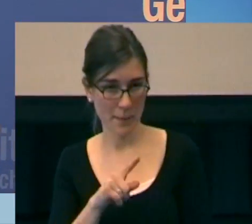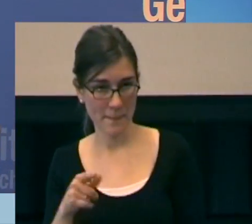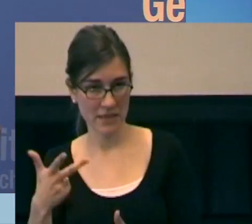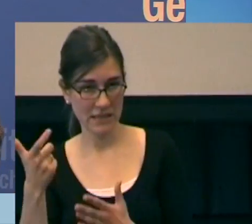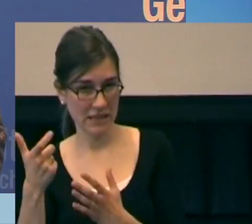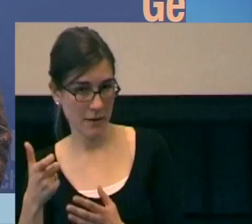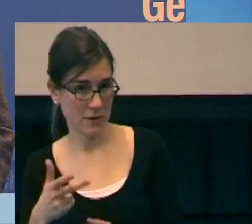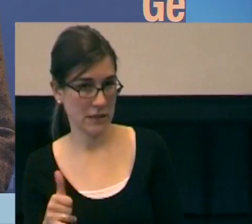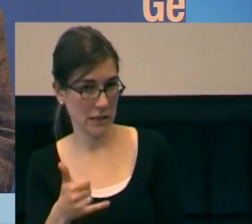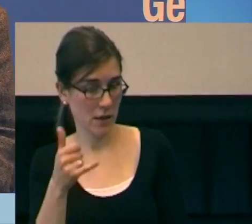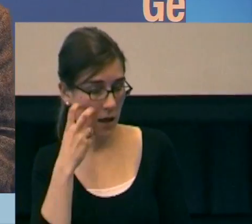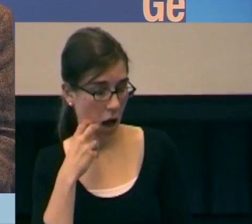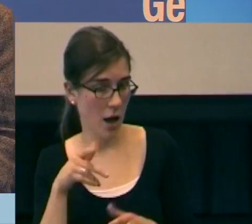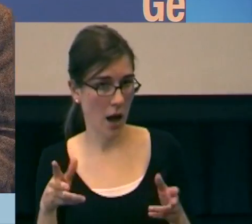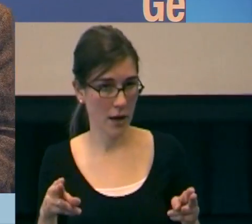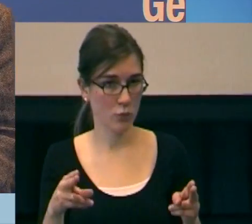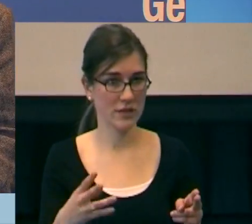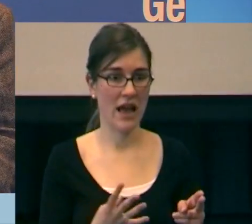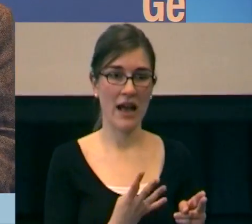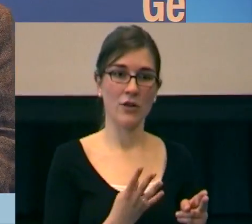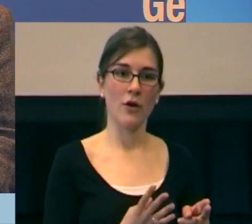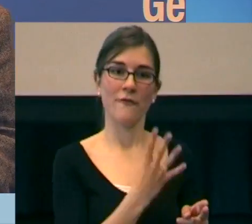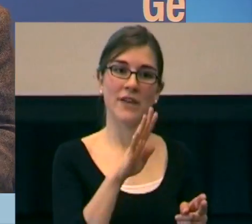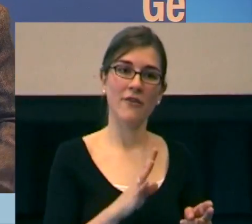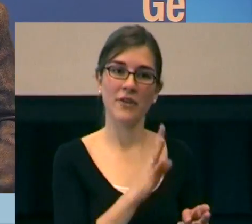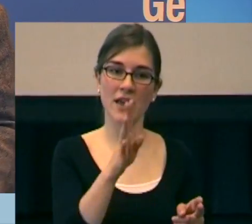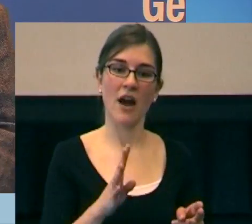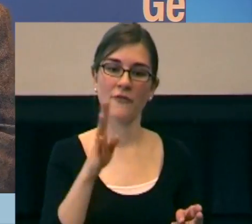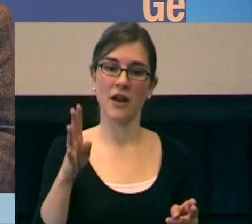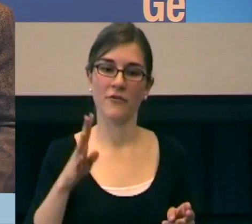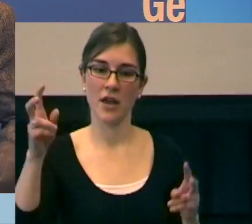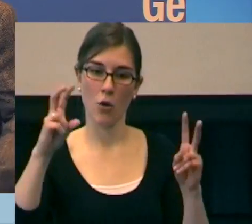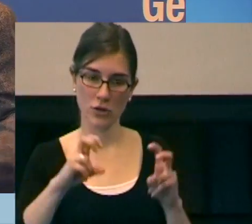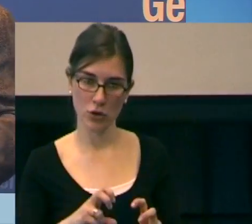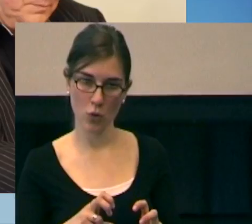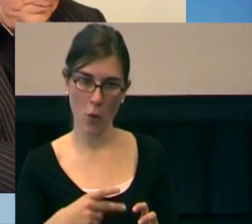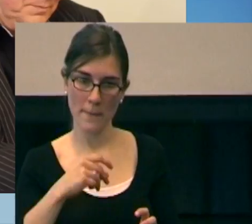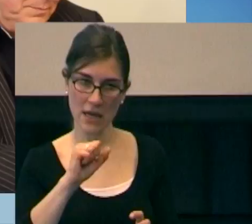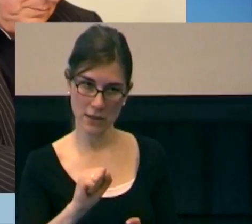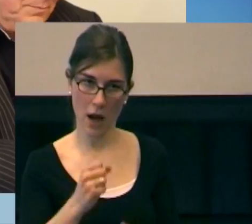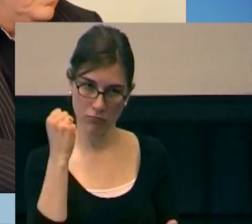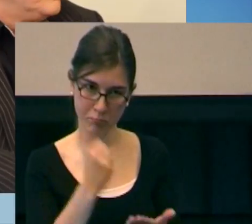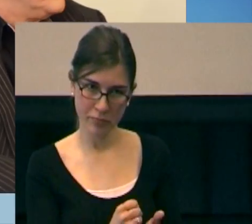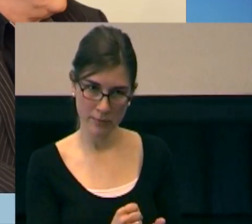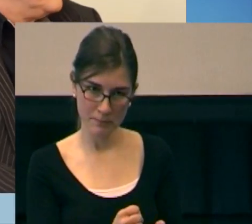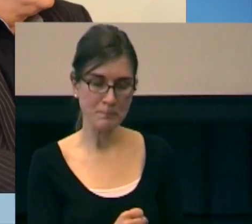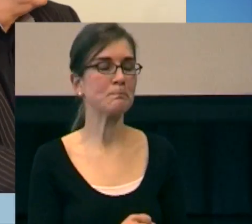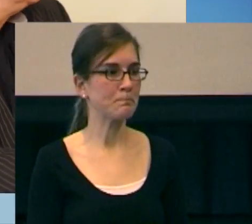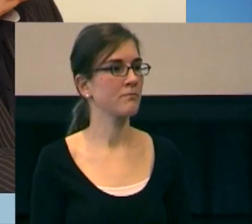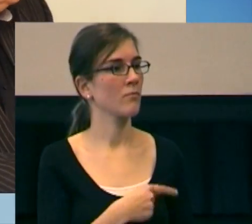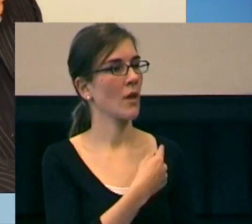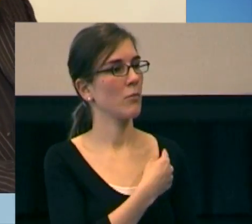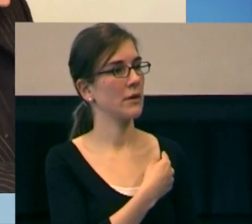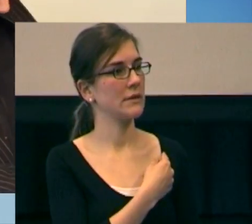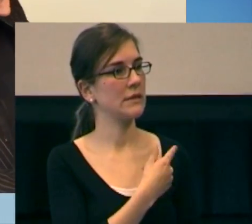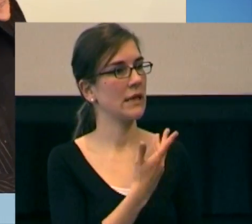Jahre lang alle 4 Jahre untersuchen und das PSA bestimmen, wobei die eine Variante gemacht haben, die haben